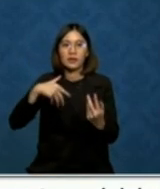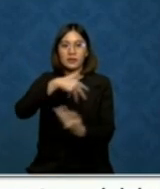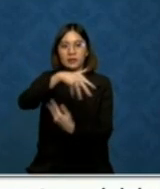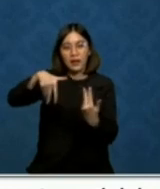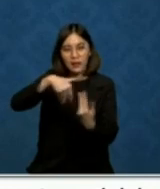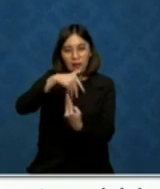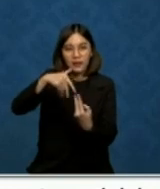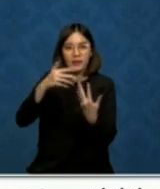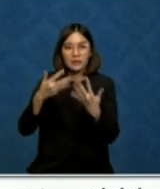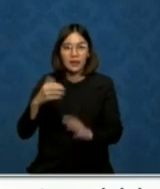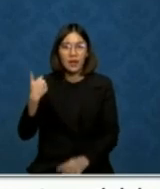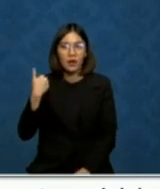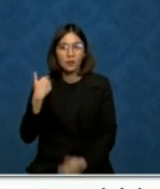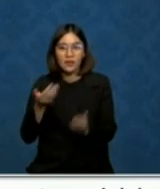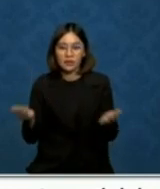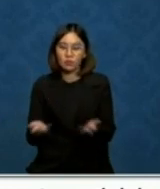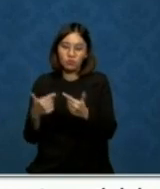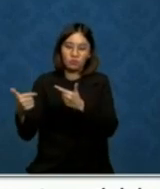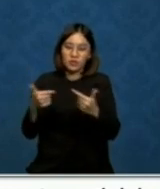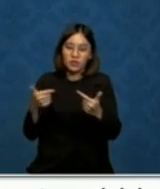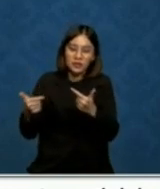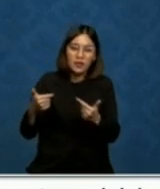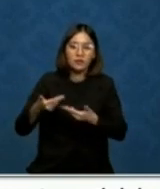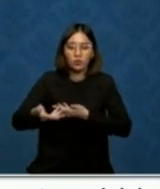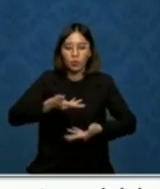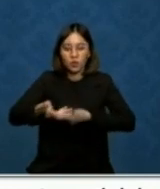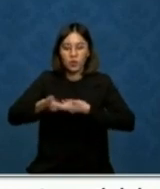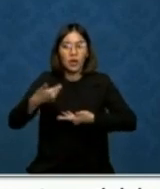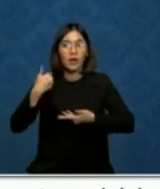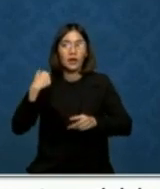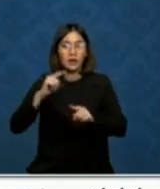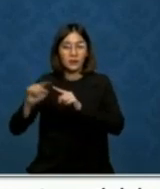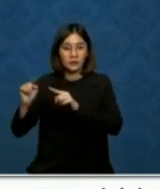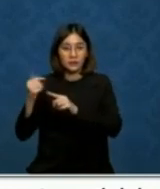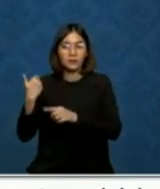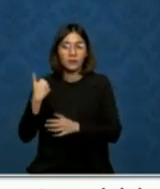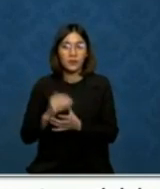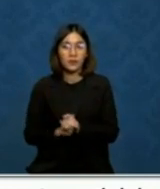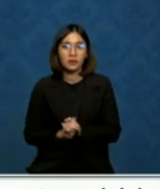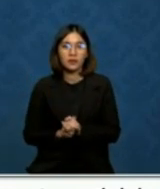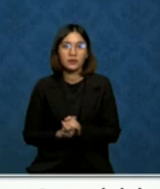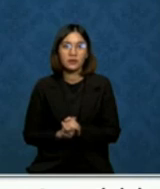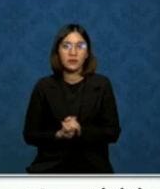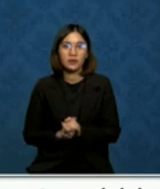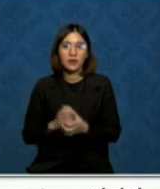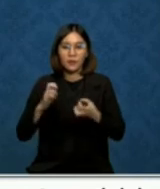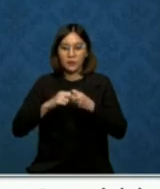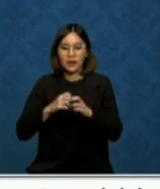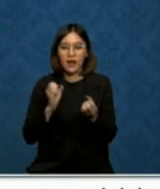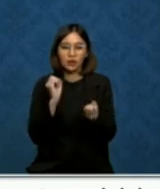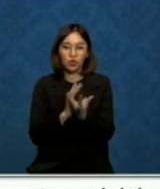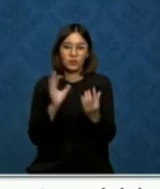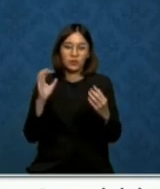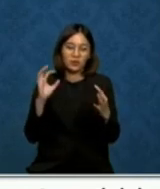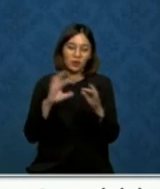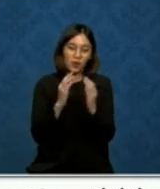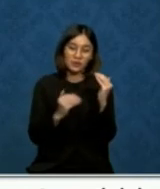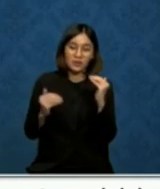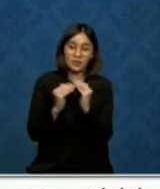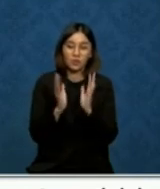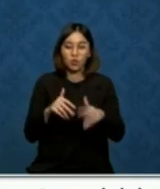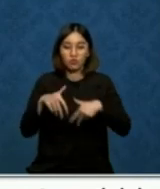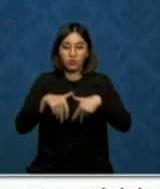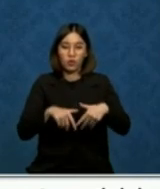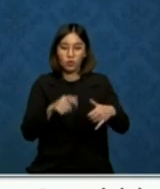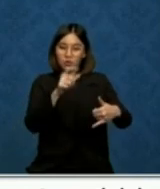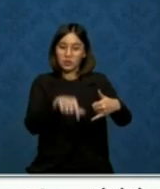ารณะและยังมีข้อกระตุ้นถกเถียงกันหลายต่อหลายด้านท่านคะภัยคุกคามที่เป็นปัญหาด้านสิทธิมนุษยชนไม่ใช่แค่มนุษย์ค